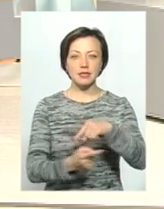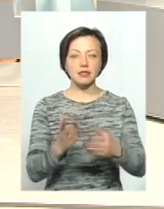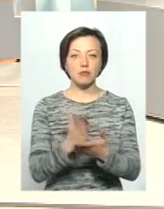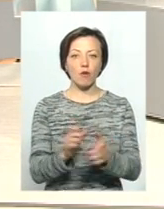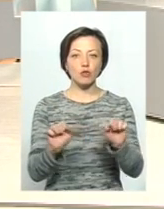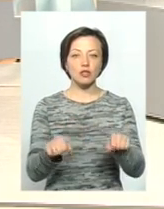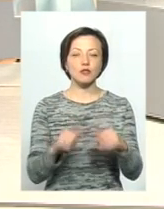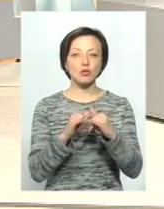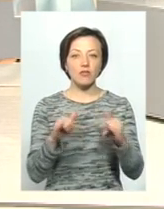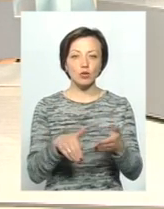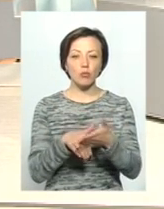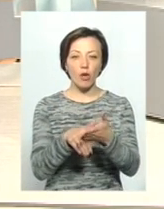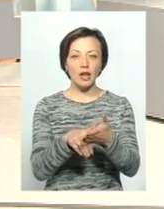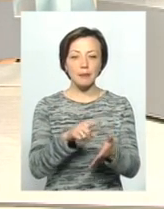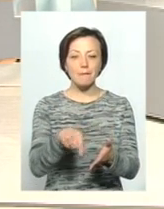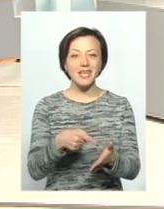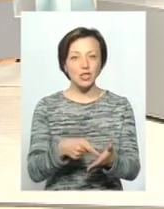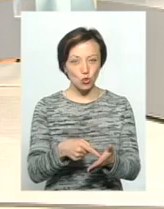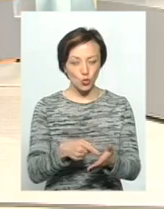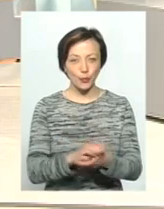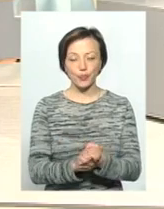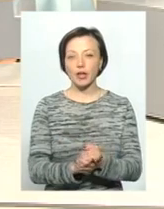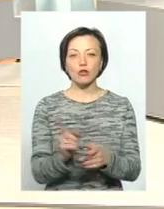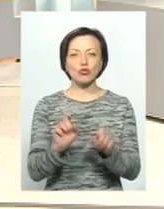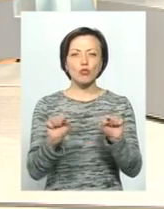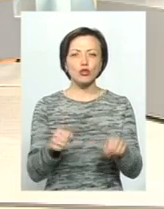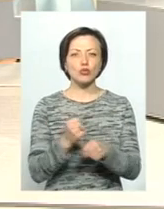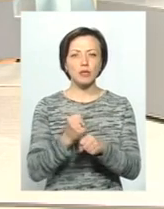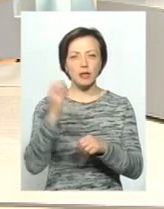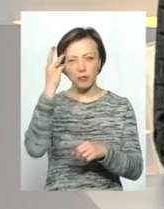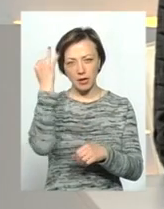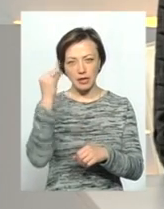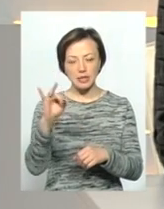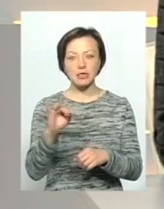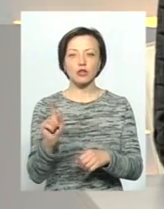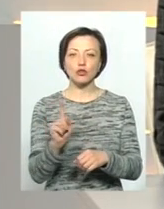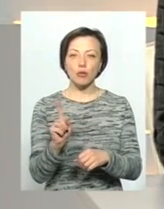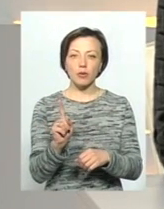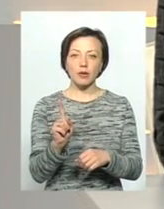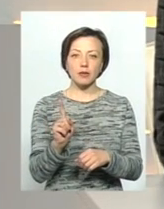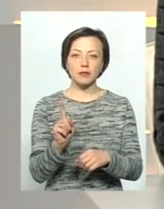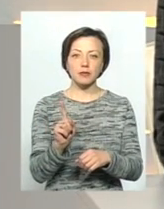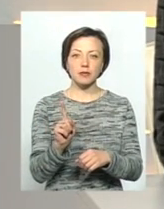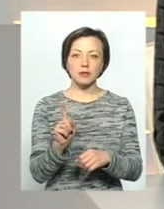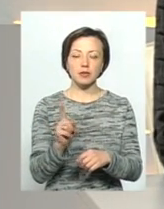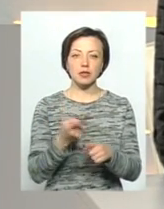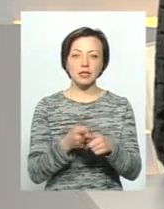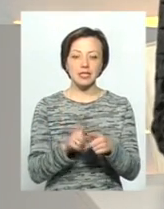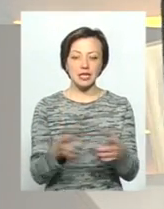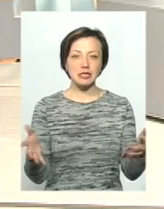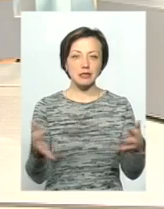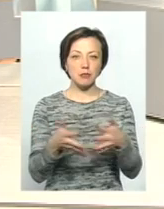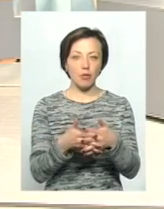можливість розвиватися і допомагати місту. Що може зробити Хмельницький для того, аби отой